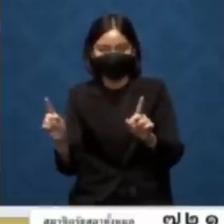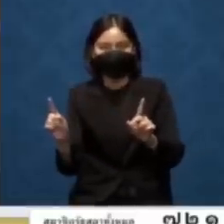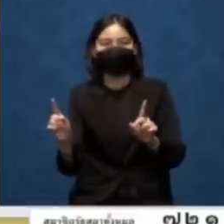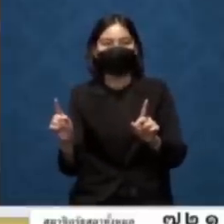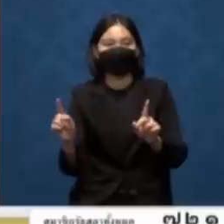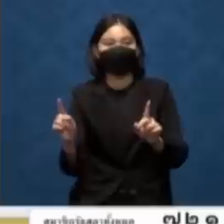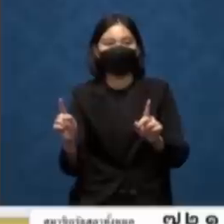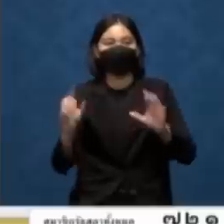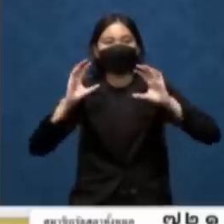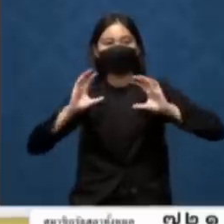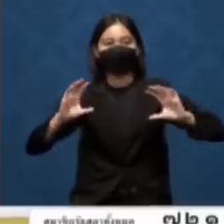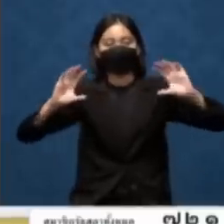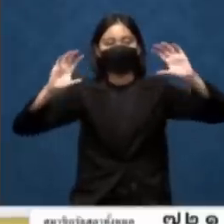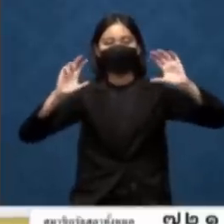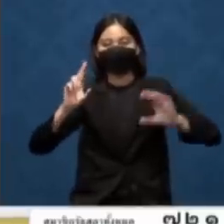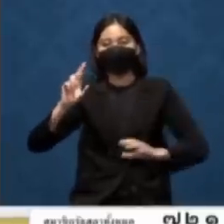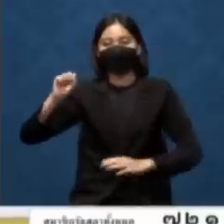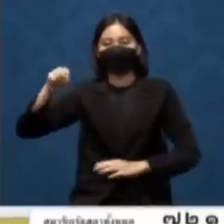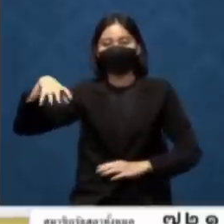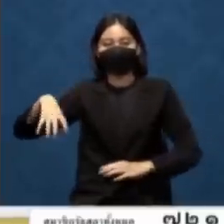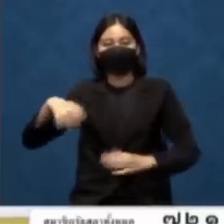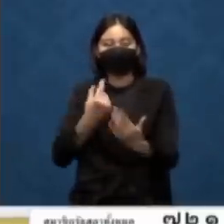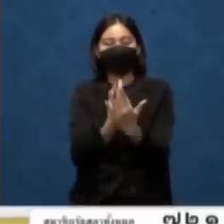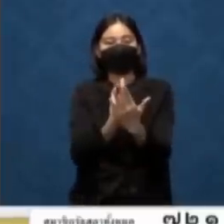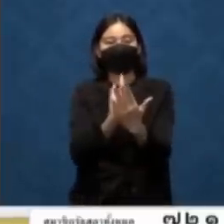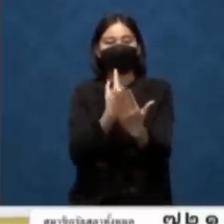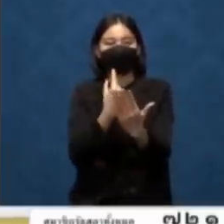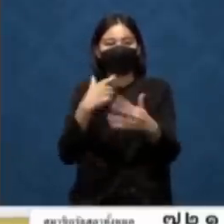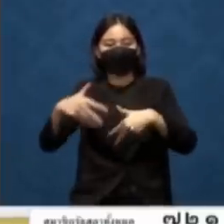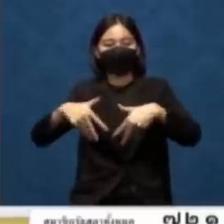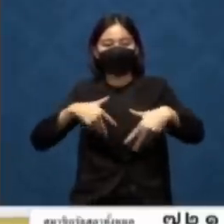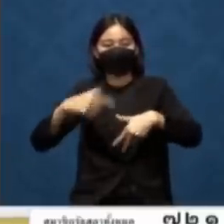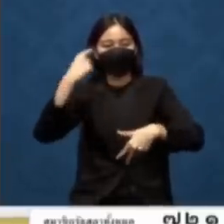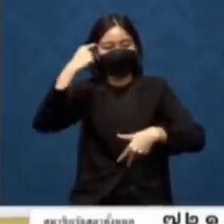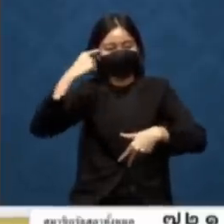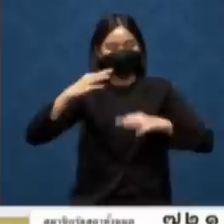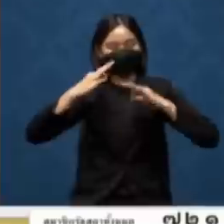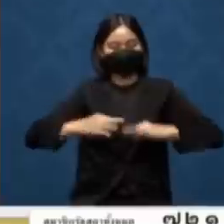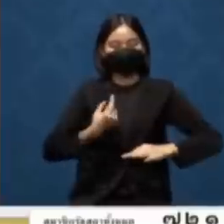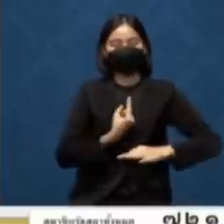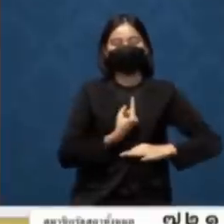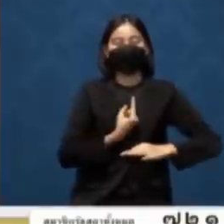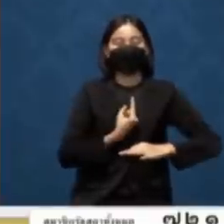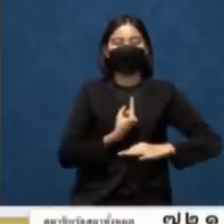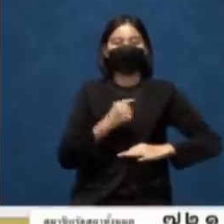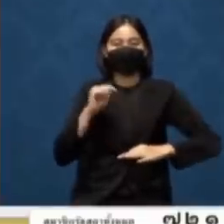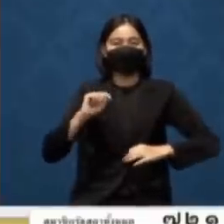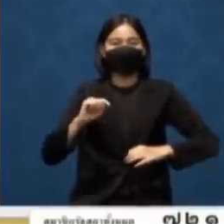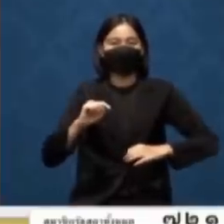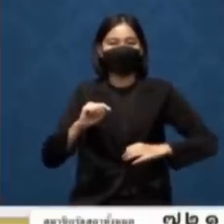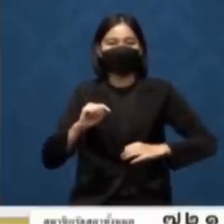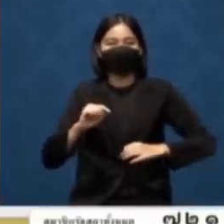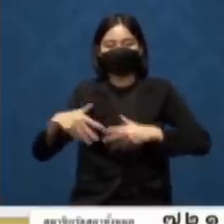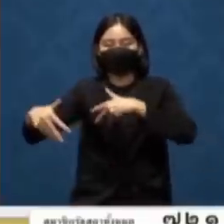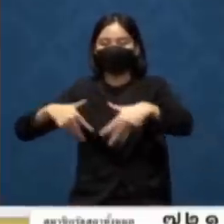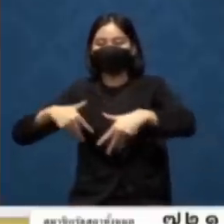ไม่ควรให้รัฐบารหสุใธนาผู้แENระชาชน ตัดสน โยรำพังก แรเพีงอย่างเดียวประเด็นเหล่านี่ละครั ยิงตองไปทำประชาม